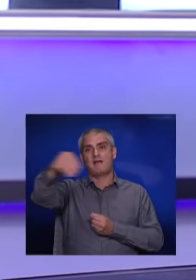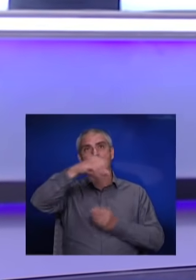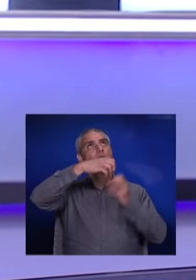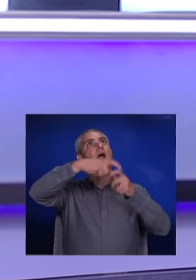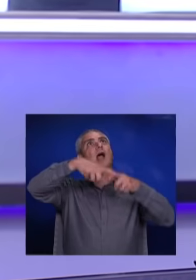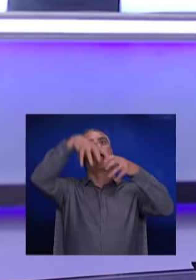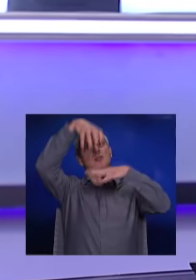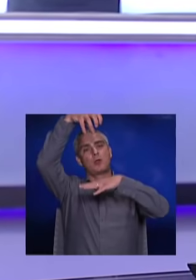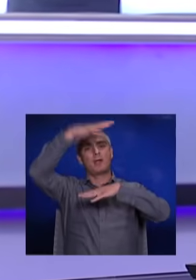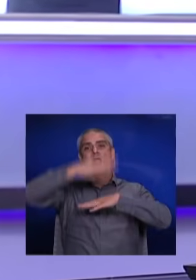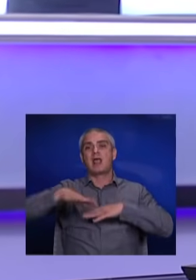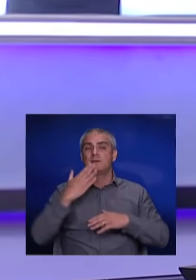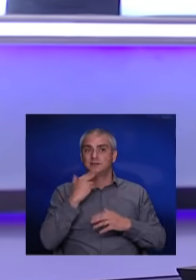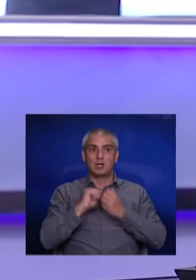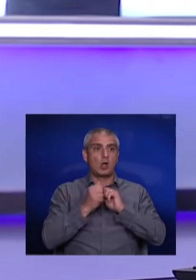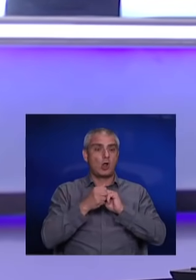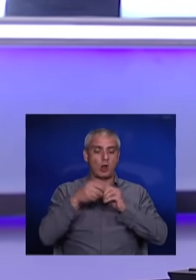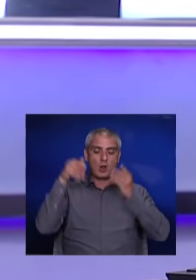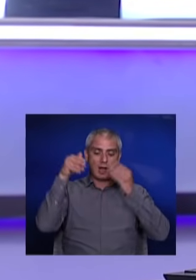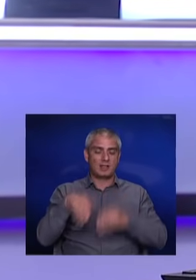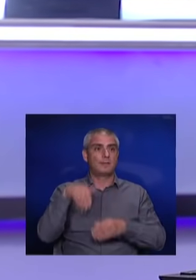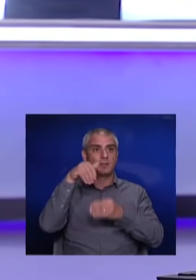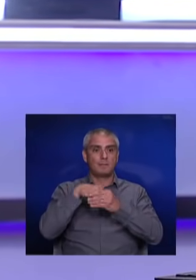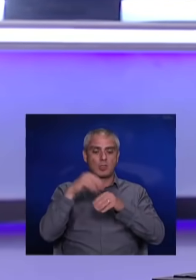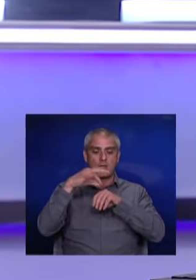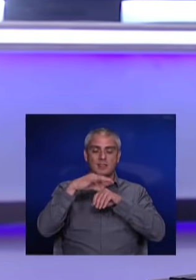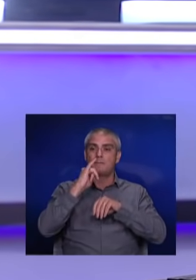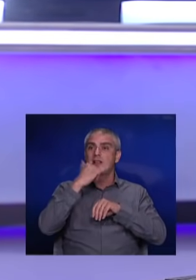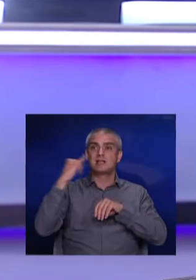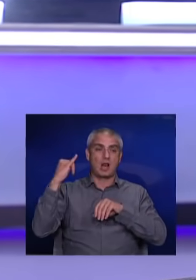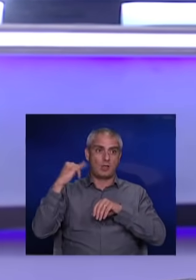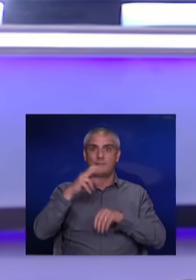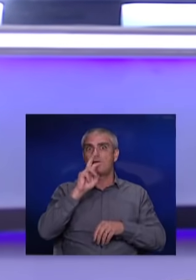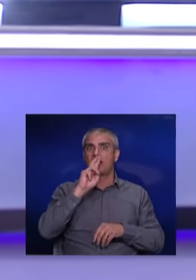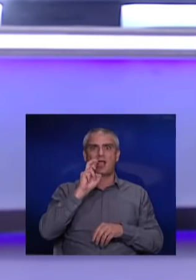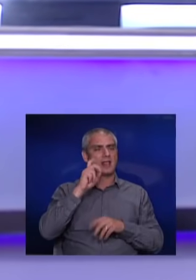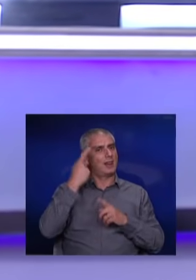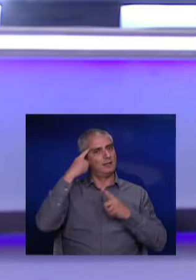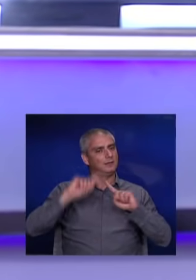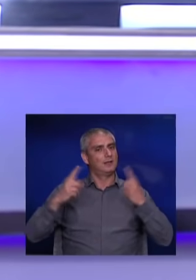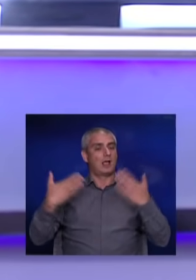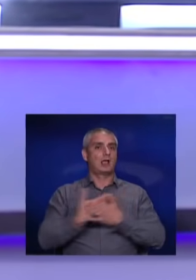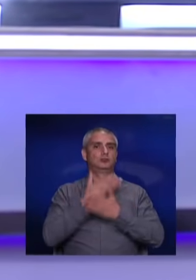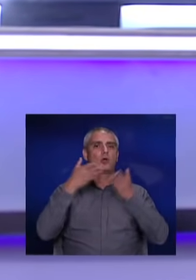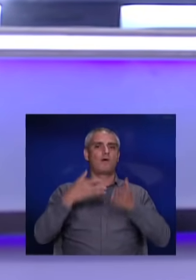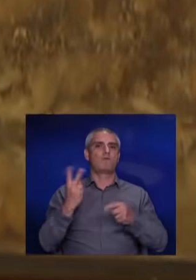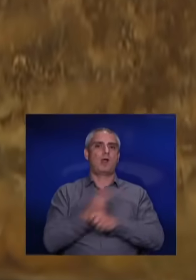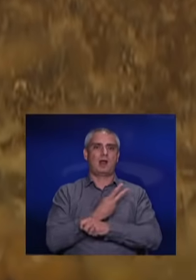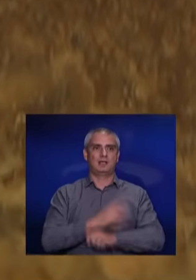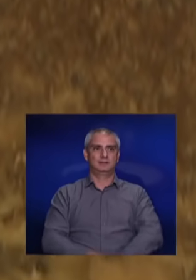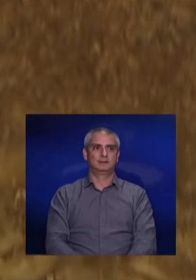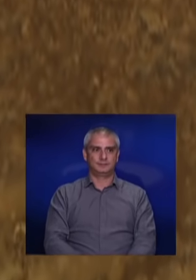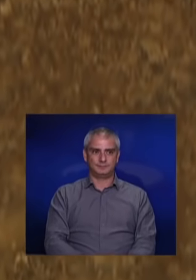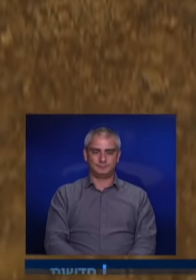מעל עמק ישראל, או להתאמן בתוך טבעת יהלום. ריאה דלי על התופעה האלטרנטיבית לקבורה הקלאסית.